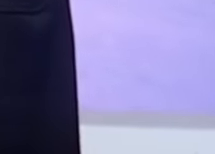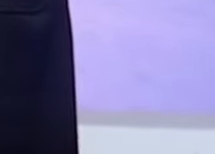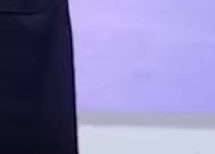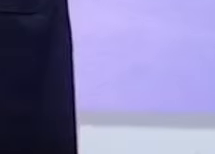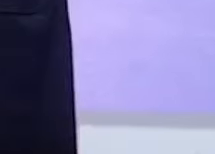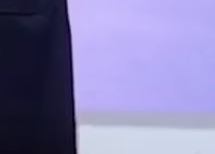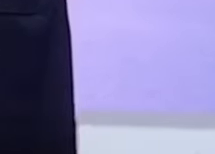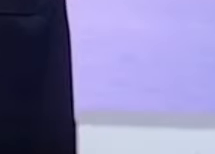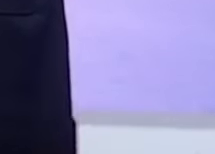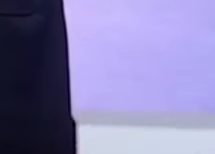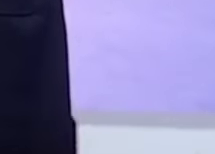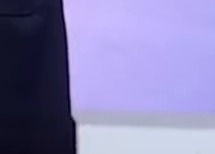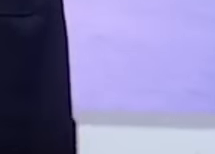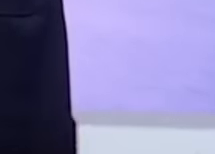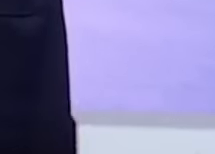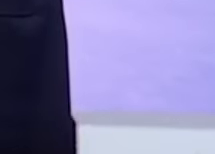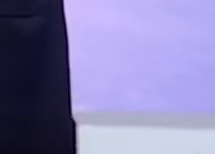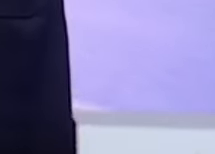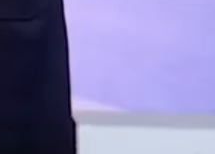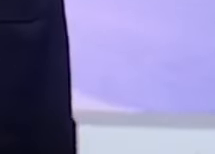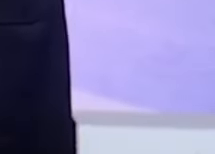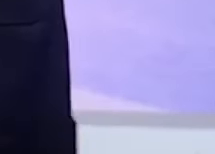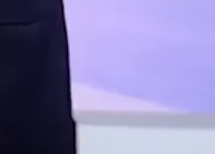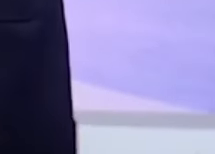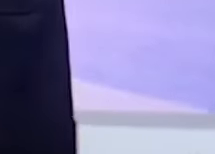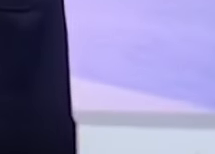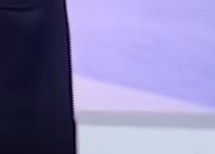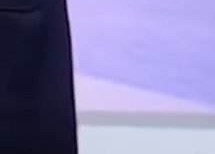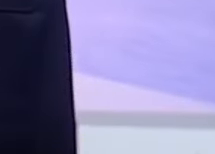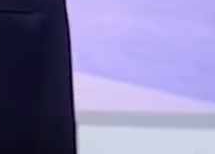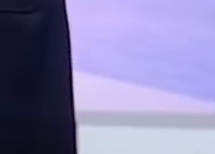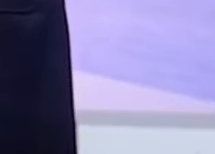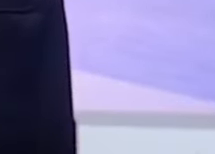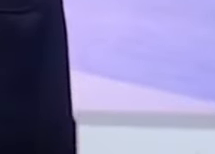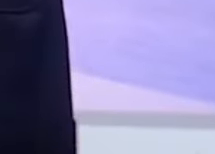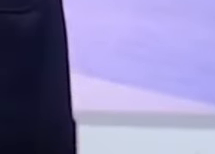Mag-subscribe sa GMA Integrated News sa YouTube at para sa mga kapuso abroad,